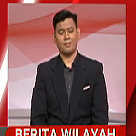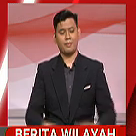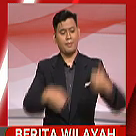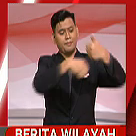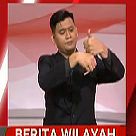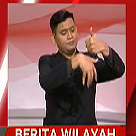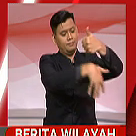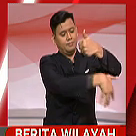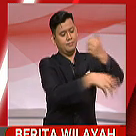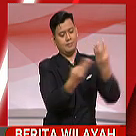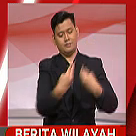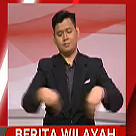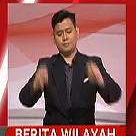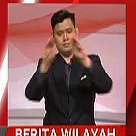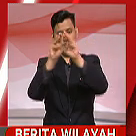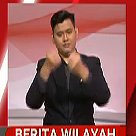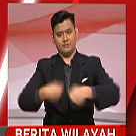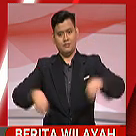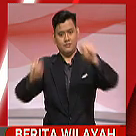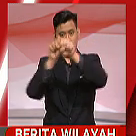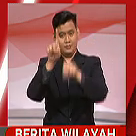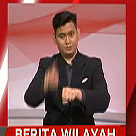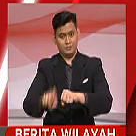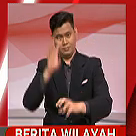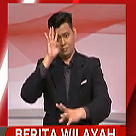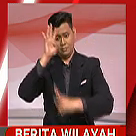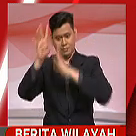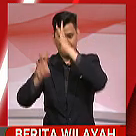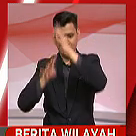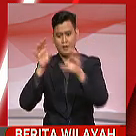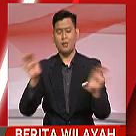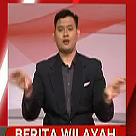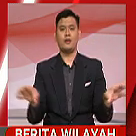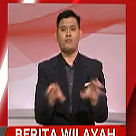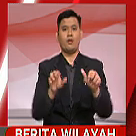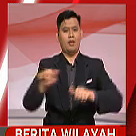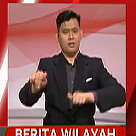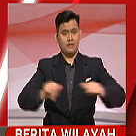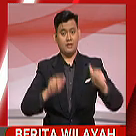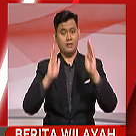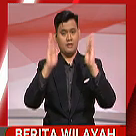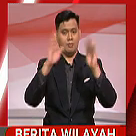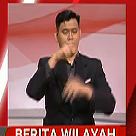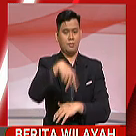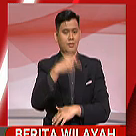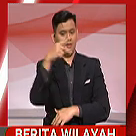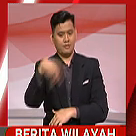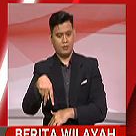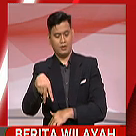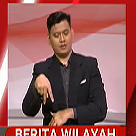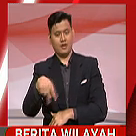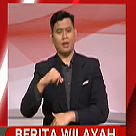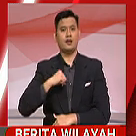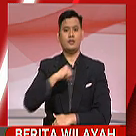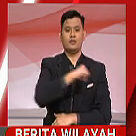Jawatan kuasa masjid dan surau perlu kreatif dalam menganjurkan aktiviti terutama dalam tempoh PKP dikuatkuasakan. Adun